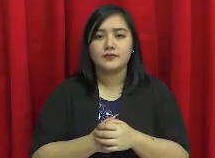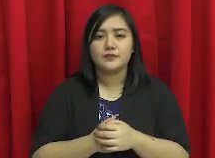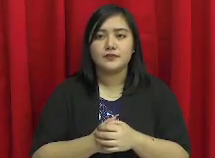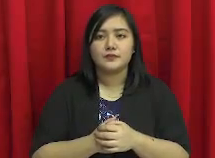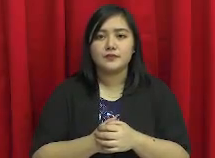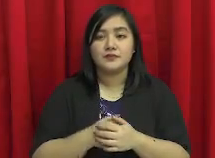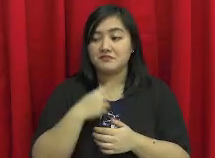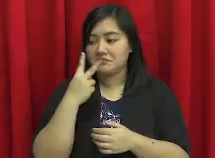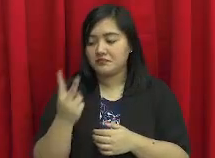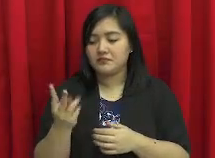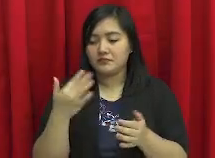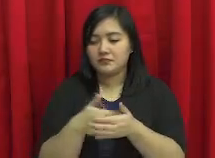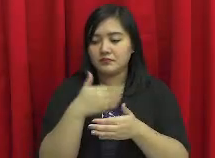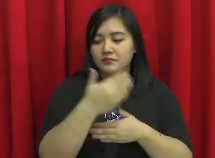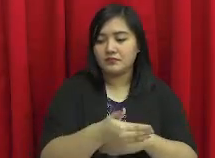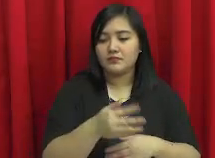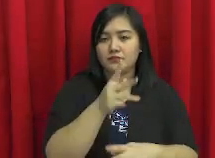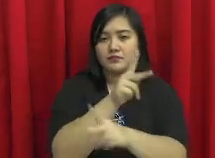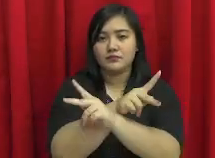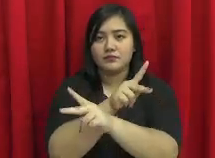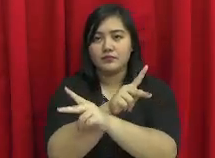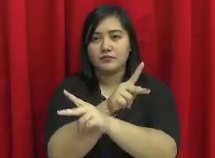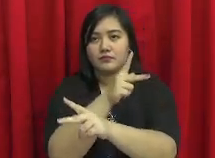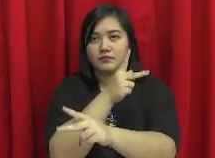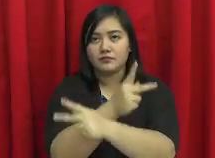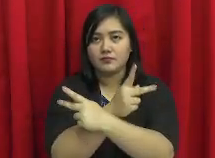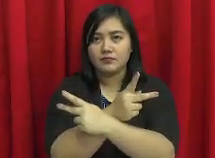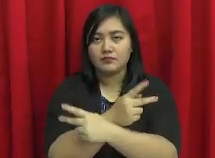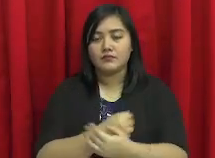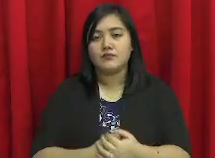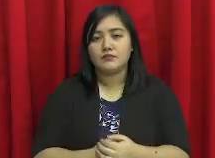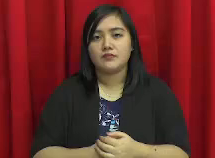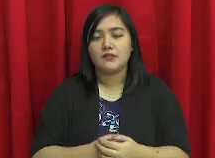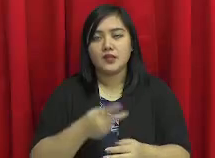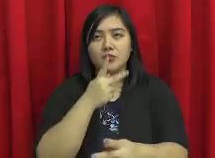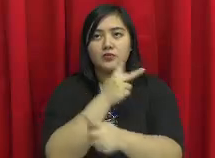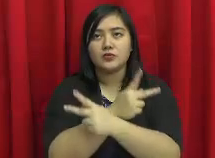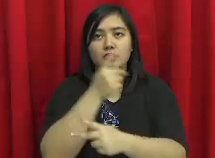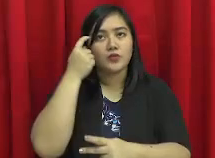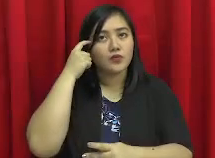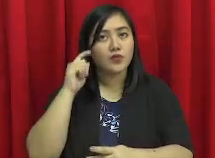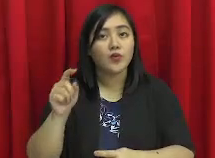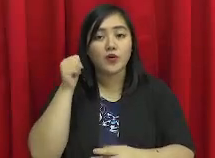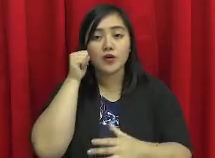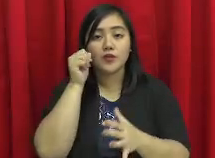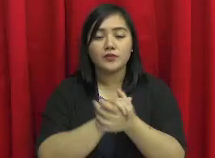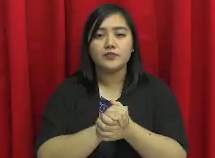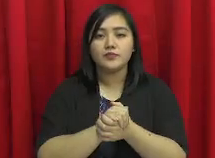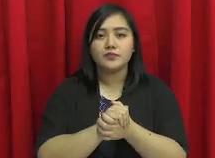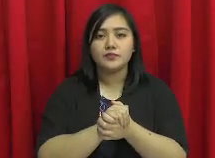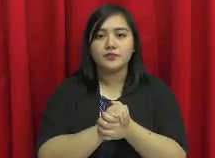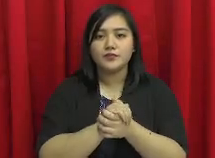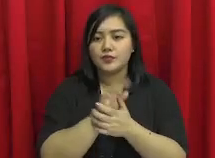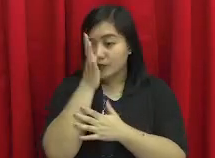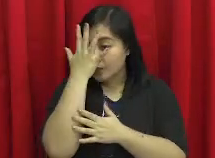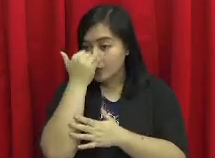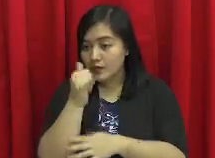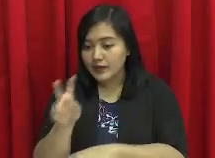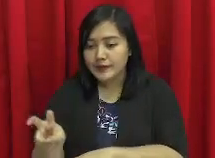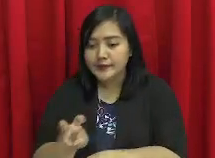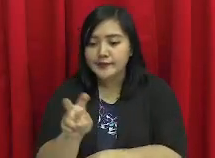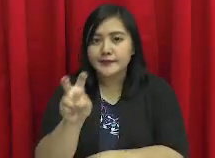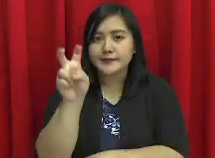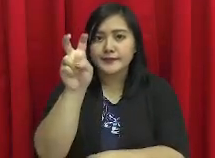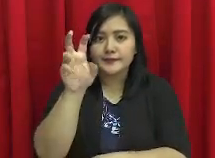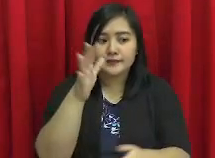protection. Protection saan? Protection sa kanyang asawa. Bakit nalapitan ng mga galamay ng